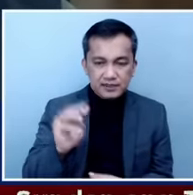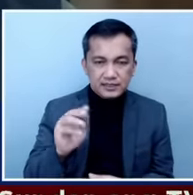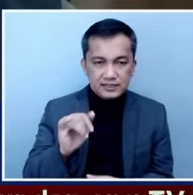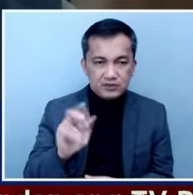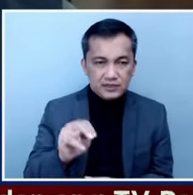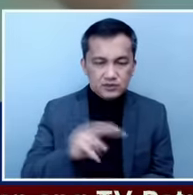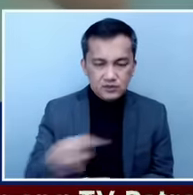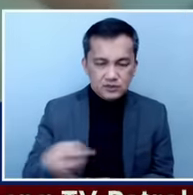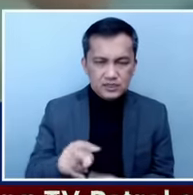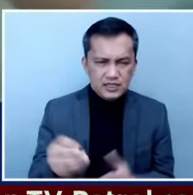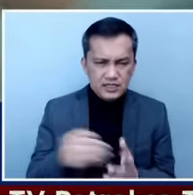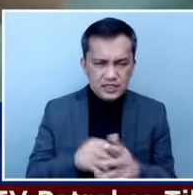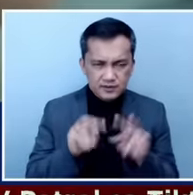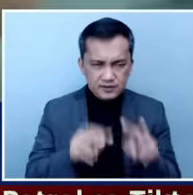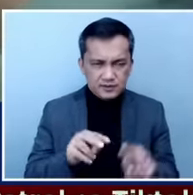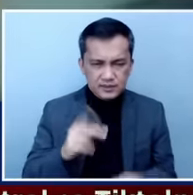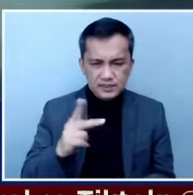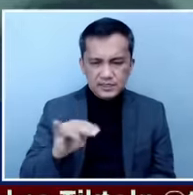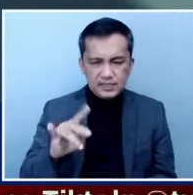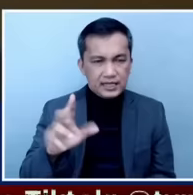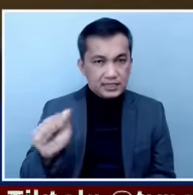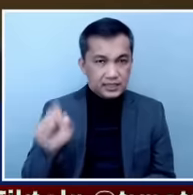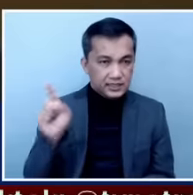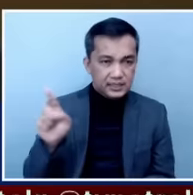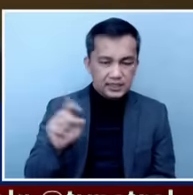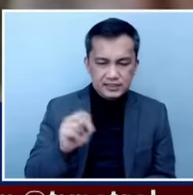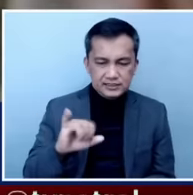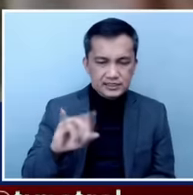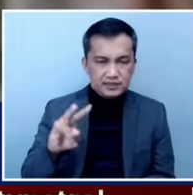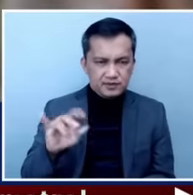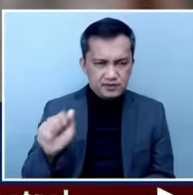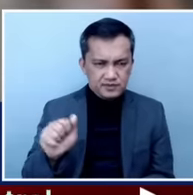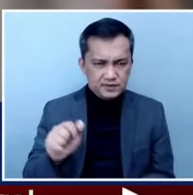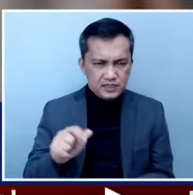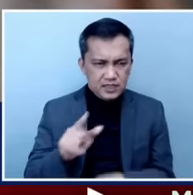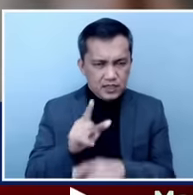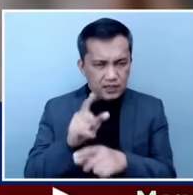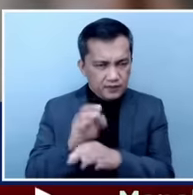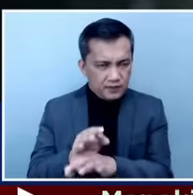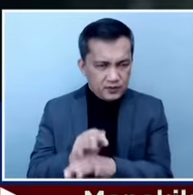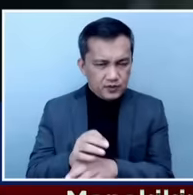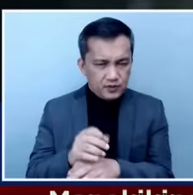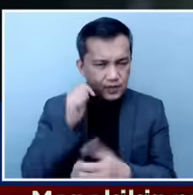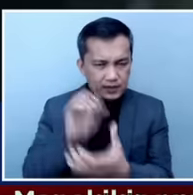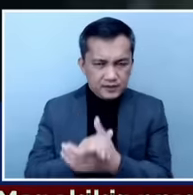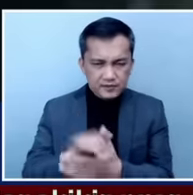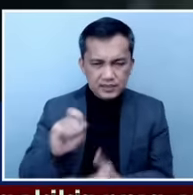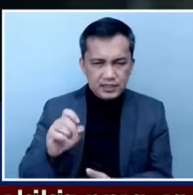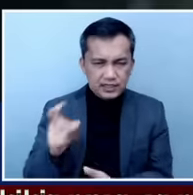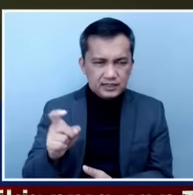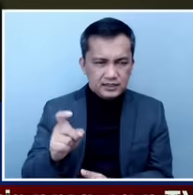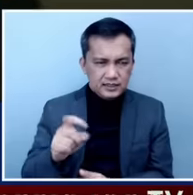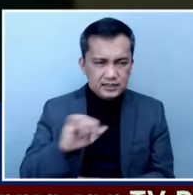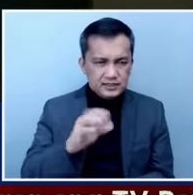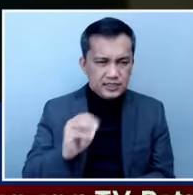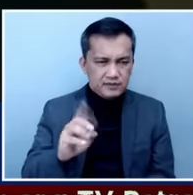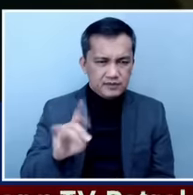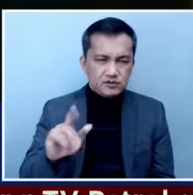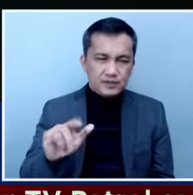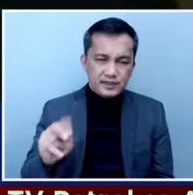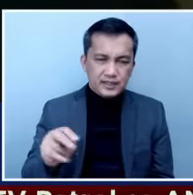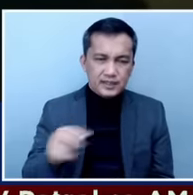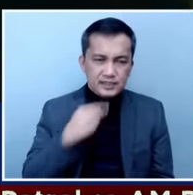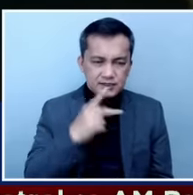muling mapapanood si Kyla Estrada bilang Sylvia, ang devoted wife ni Alex na ginagampanan naman ni JM De Guzman. Kwento ni